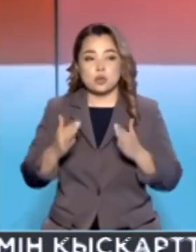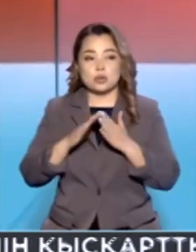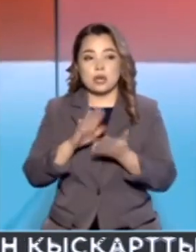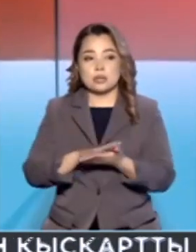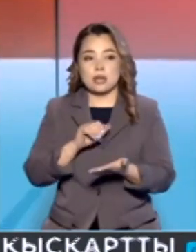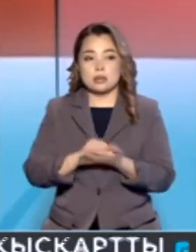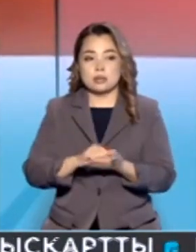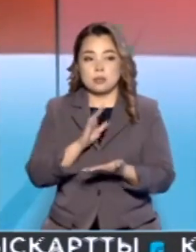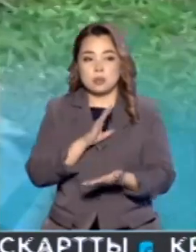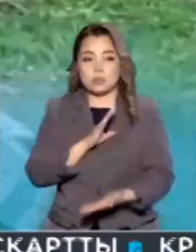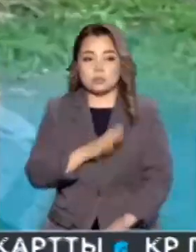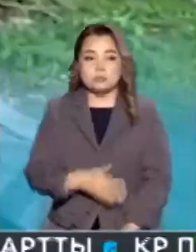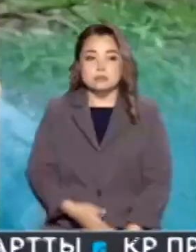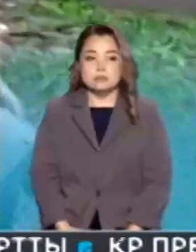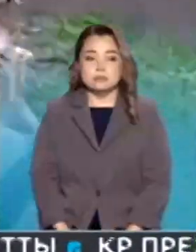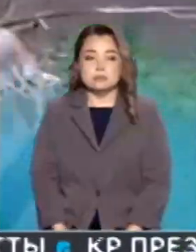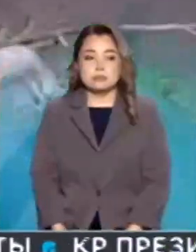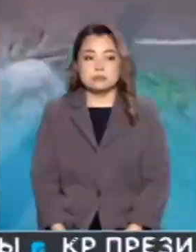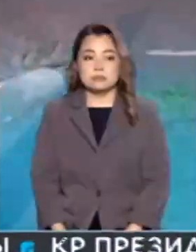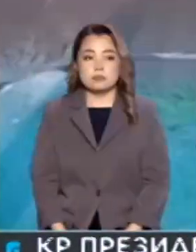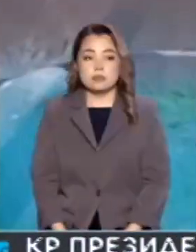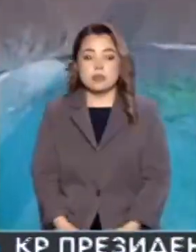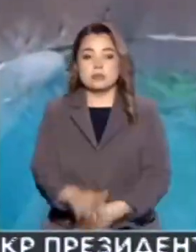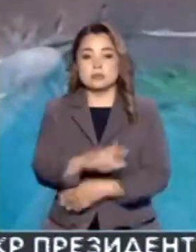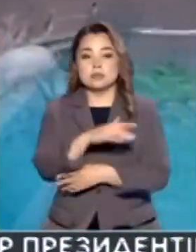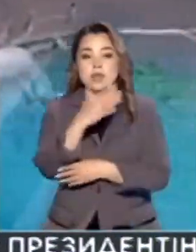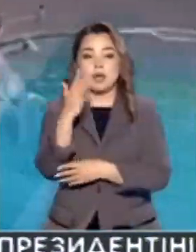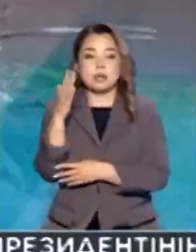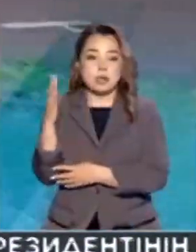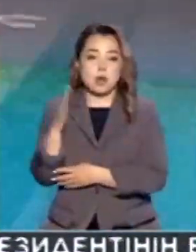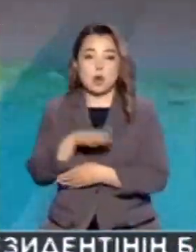келді. Тау тамырымен кеткен ғой.